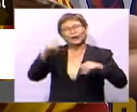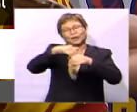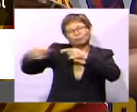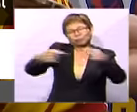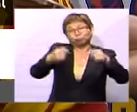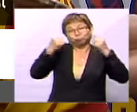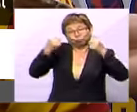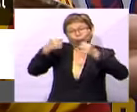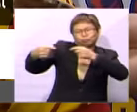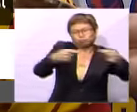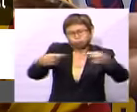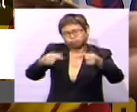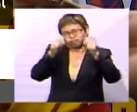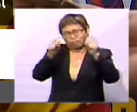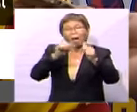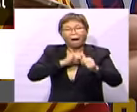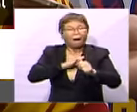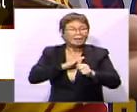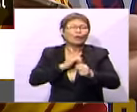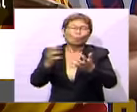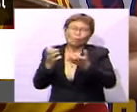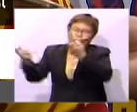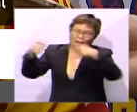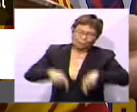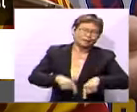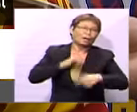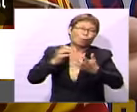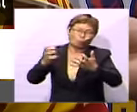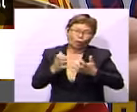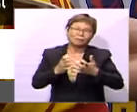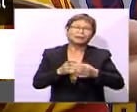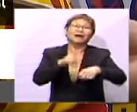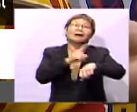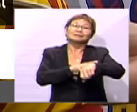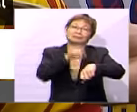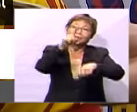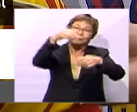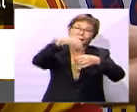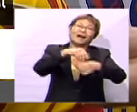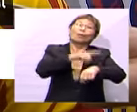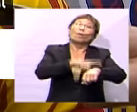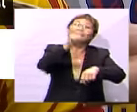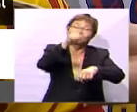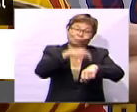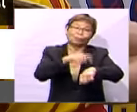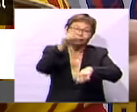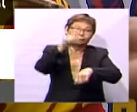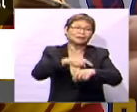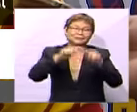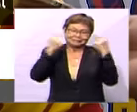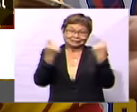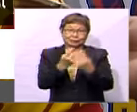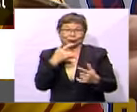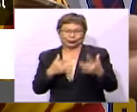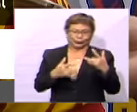strong competition, and you know, I wanted to come back. I wanted to have another season, and I think this team is a very exciting